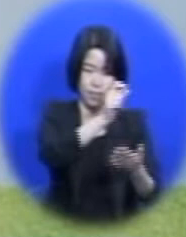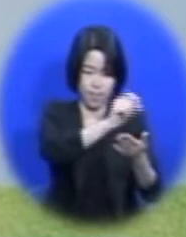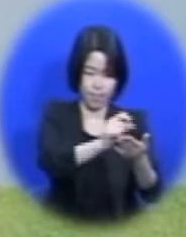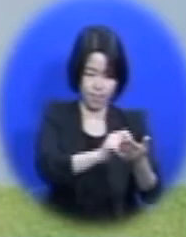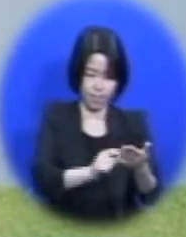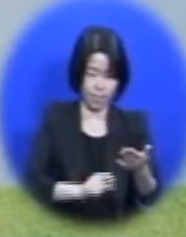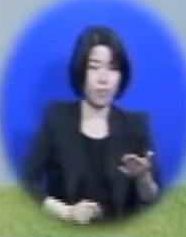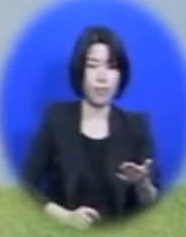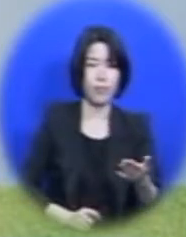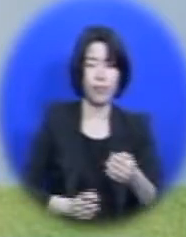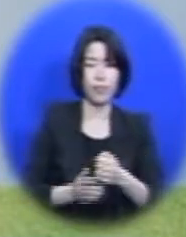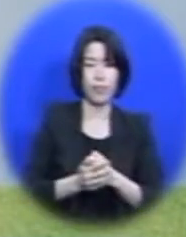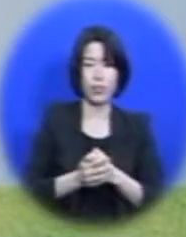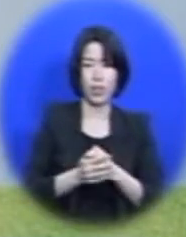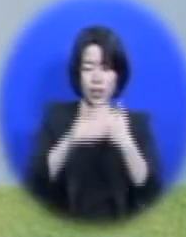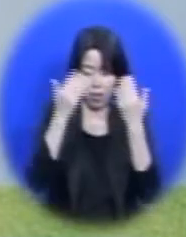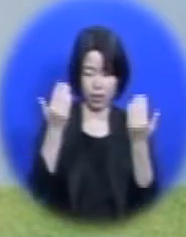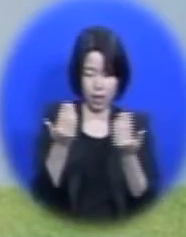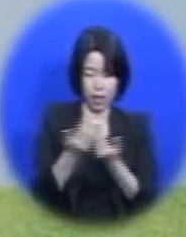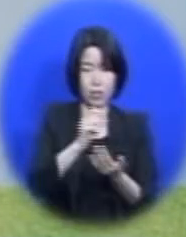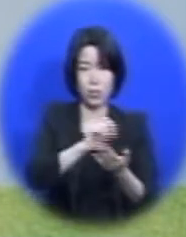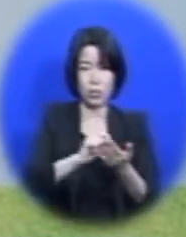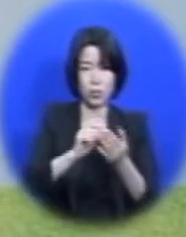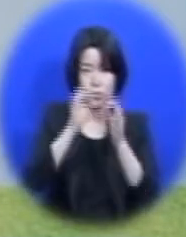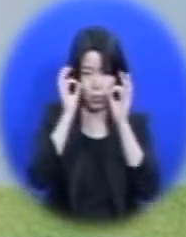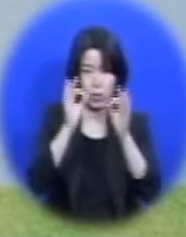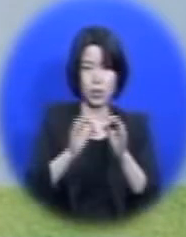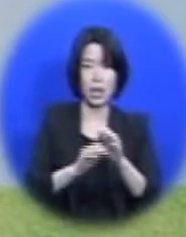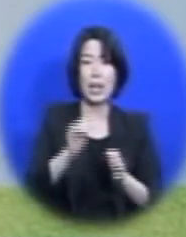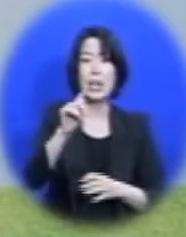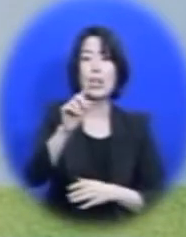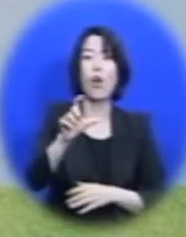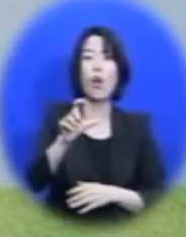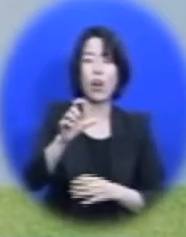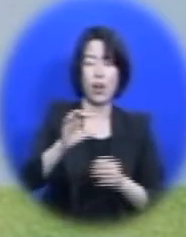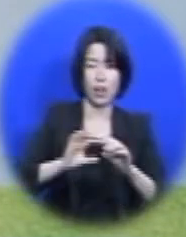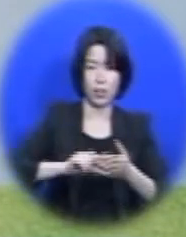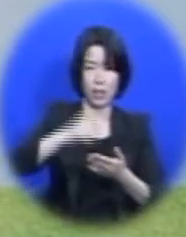써내려가서 나중에 다 쓰고 보니까 15장이나 썼대.